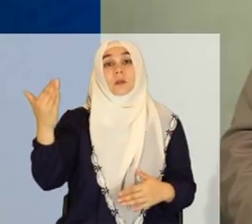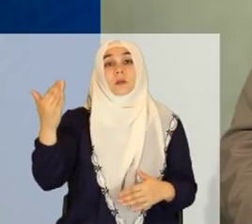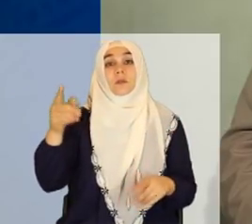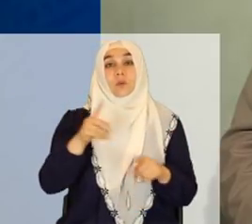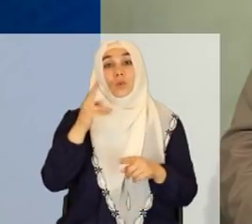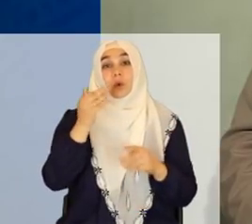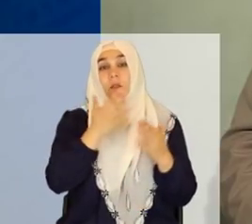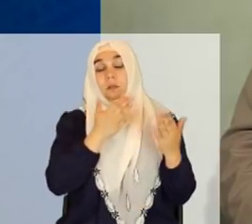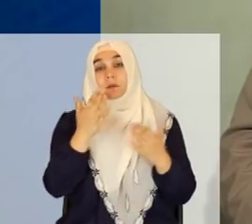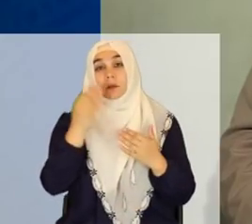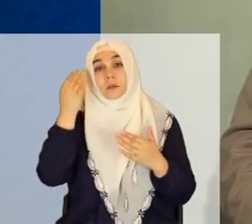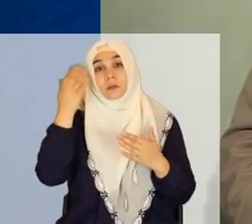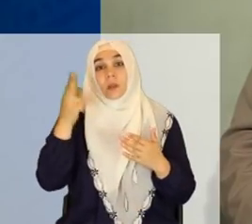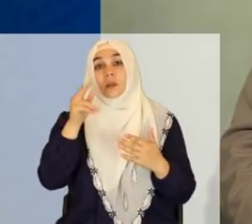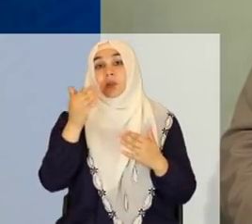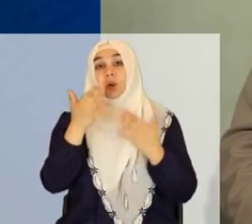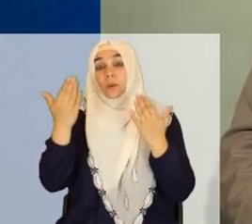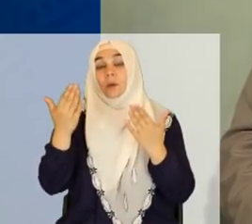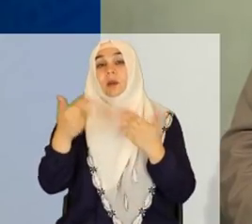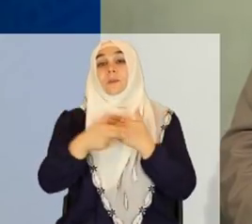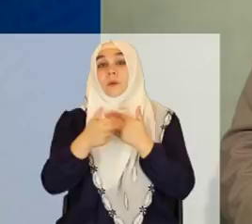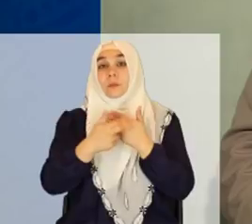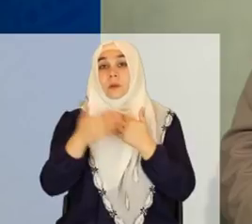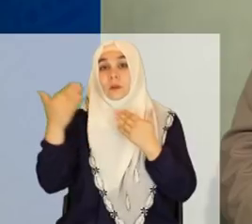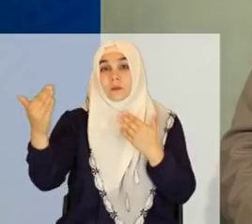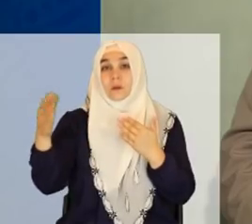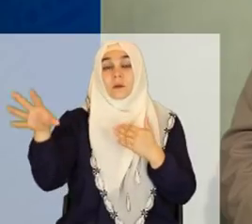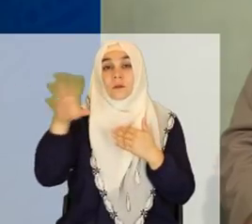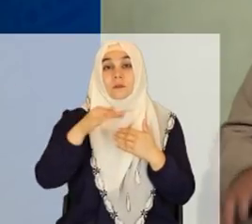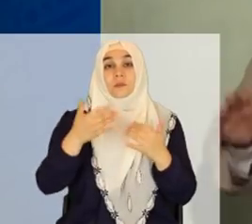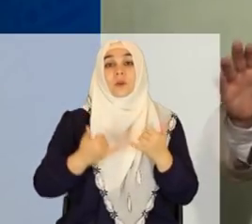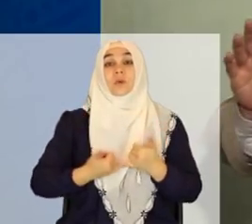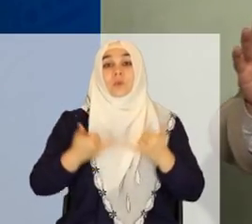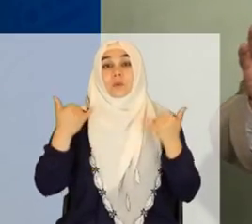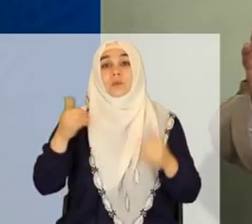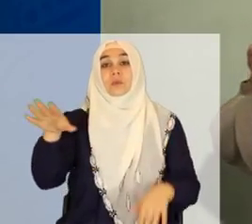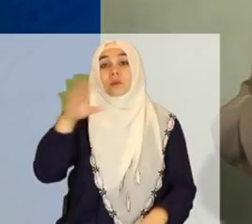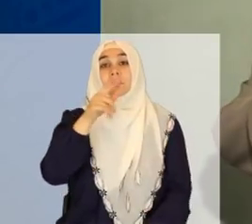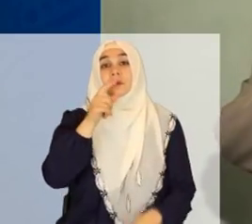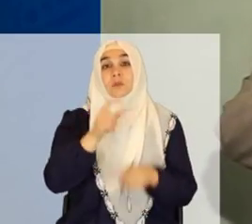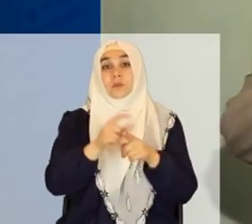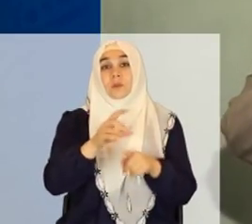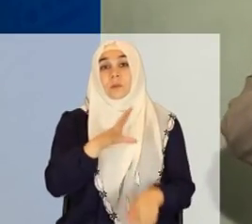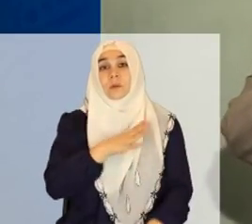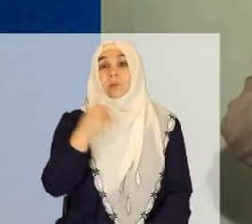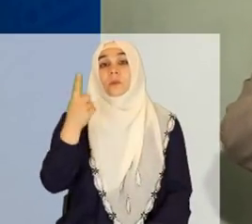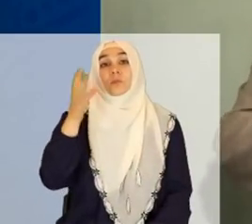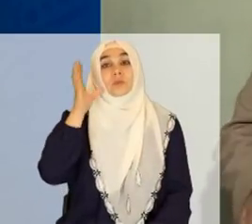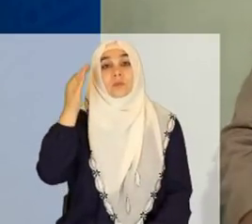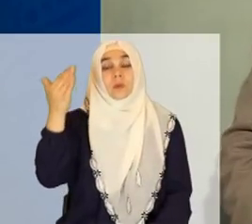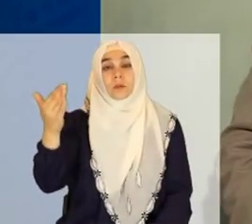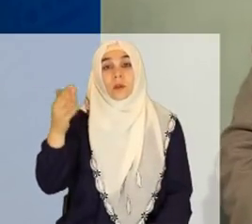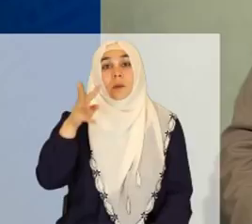ahli Qur'on sifatida kitobiy dinlarni hammasini ehtirom qilamiz. Mana hozir shuncha gap bo'lib o'tdi, birorta